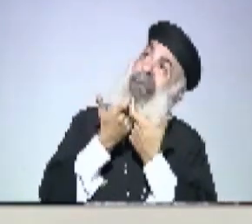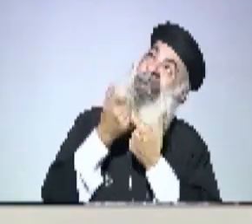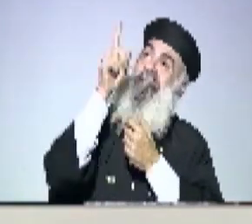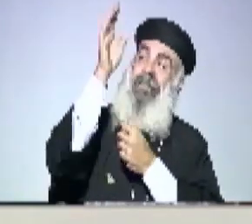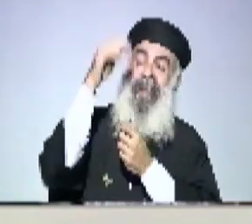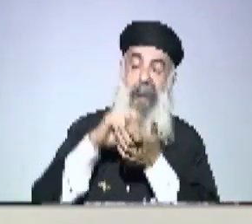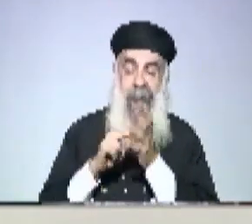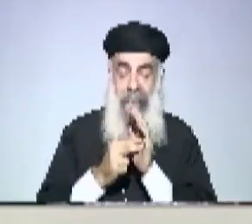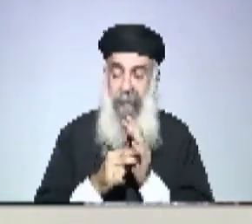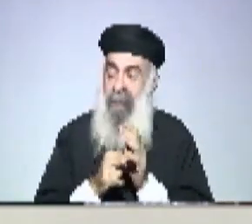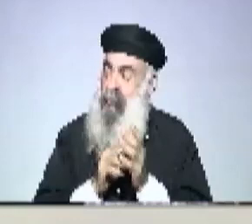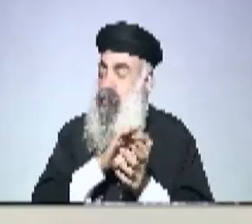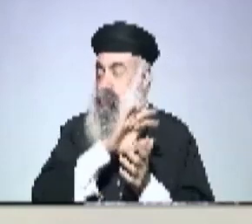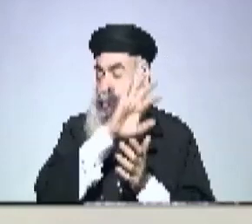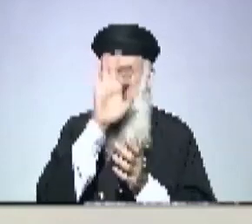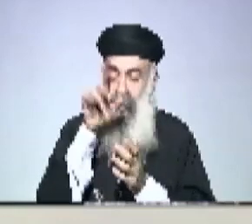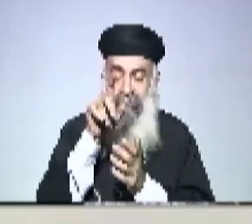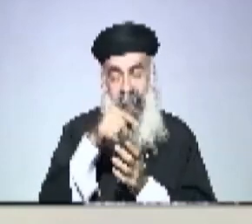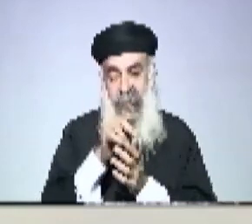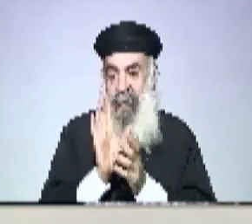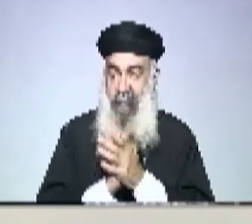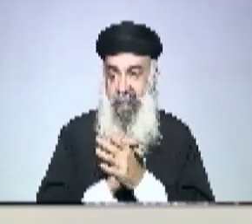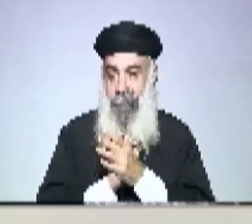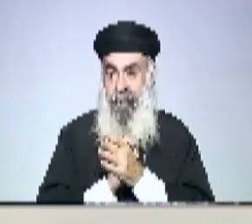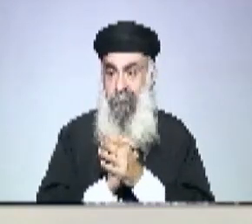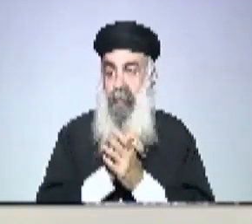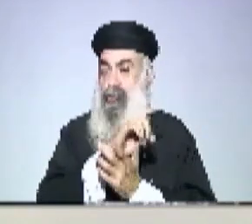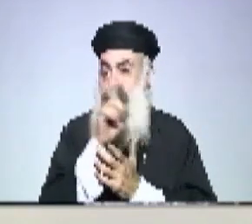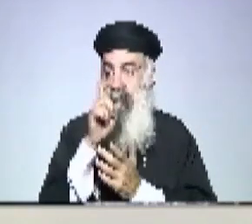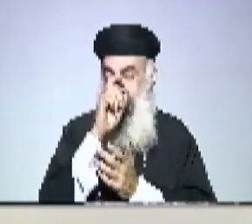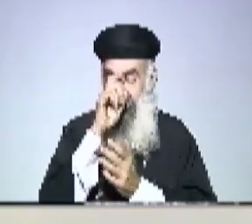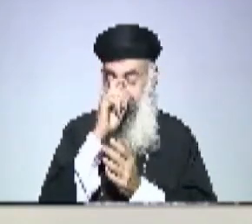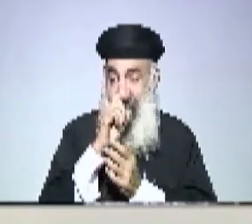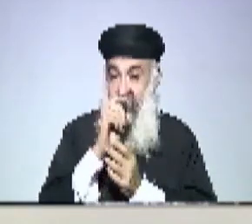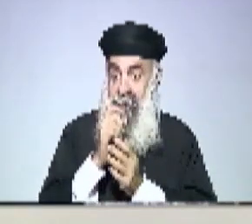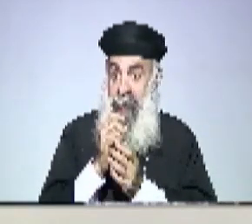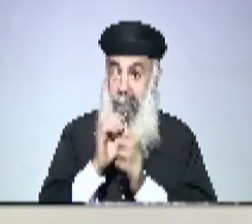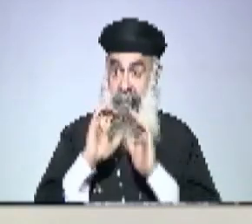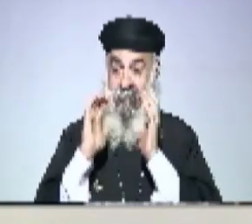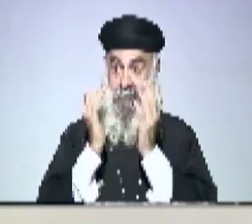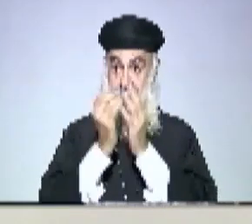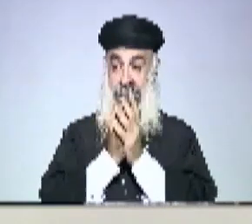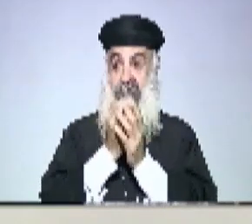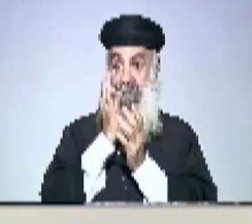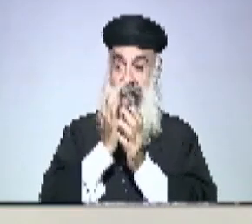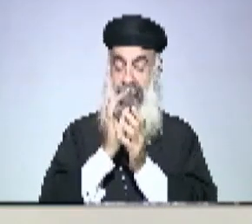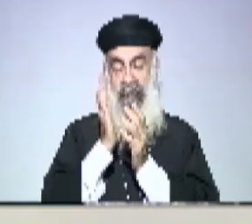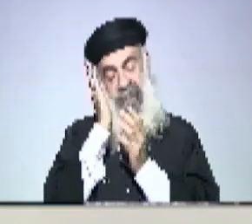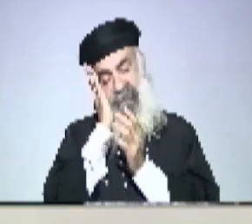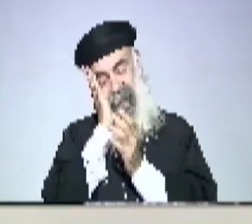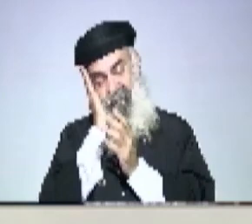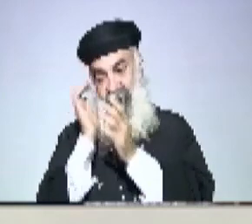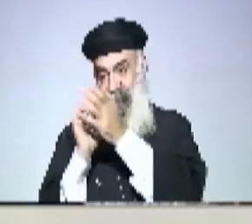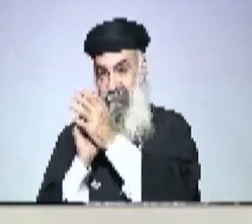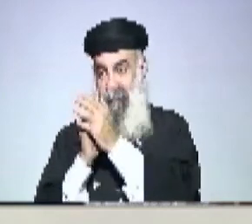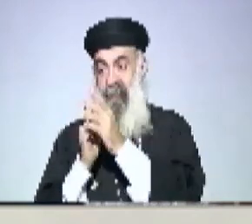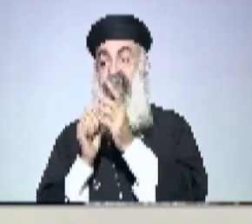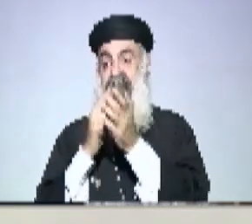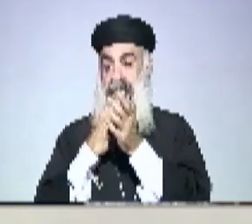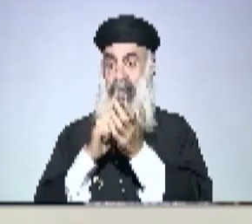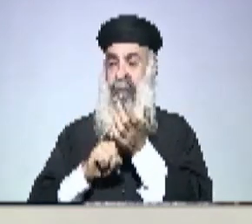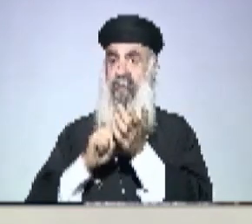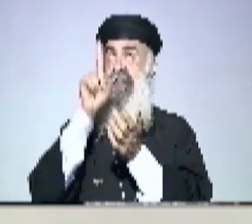حاجه هتبقى غلط مش ممكن الفلاح اللي عنده ايمان قوي ينام في البيت ويقول انا متاكد ان